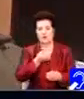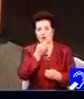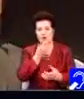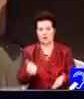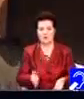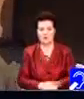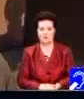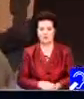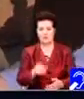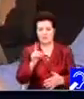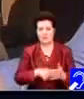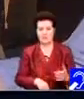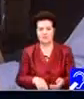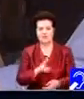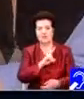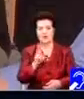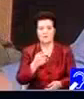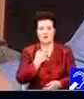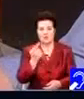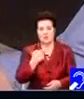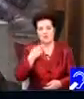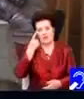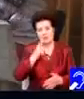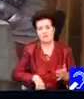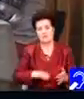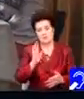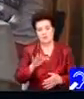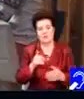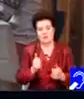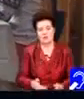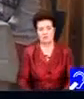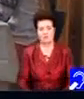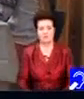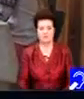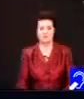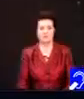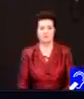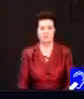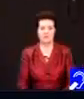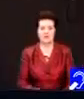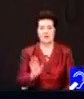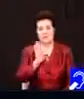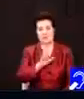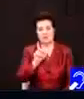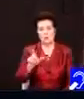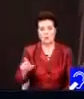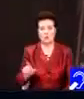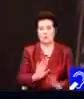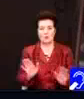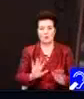Будем надеяться, за того, кому проголосовали, будет хорошим мэром. Pentru om bun. Și pentru lume, nu numai